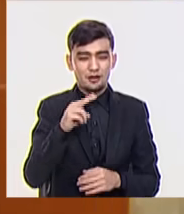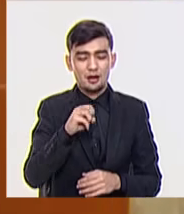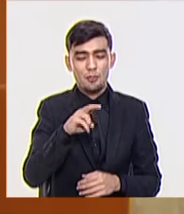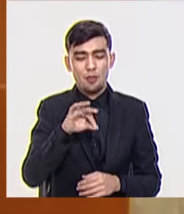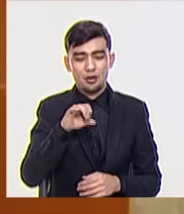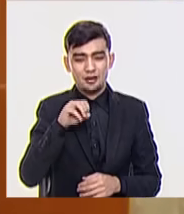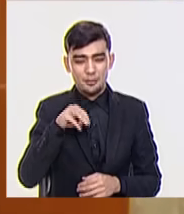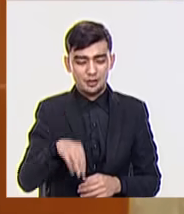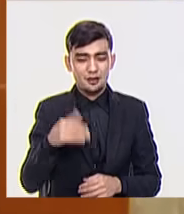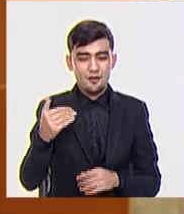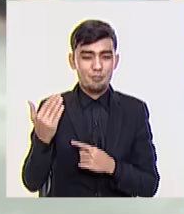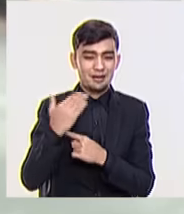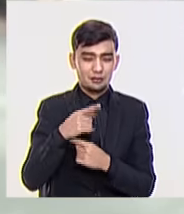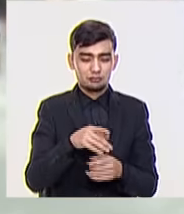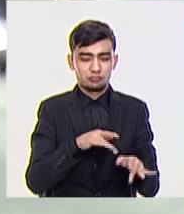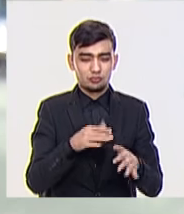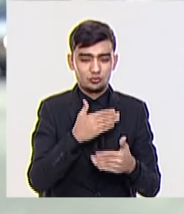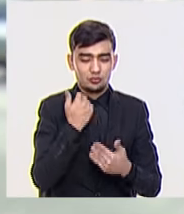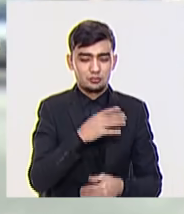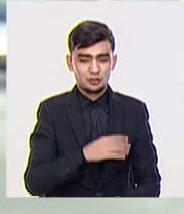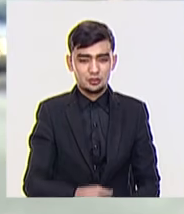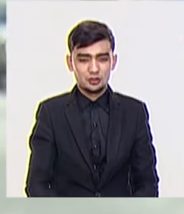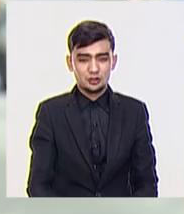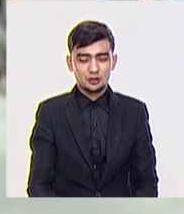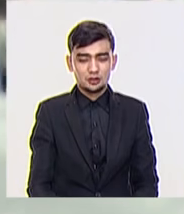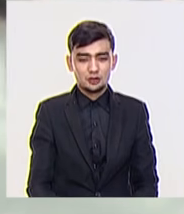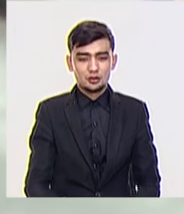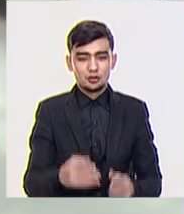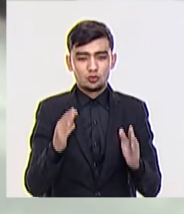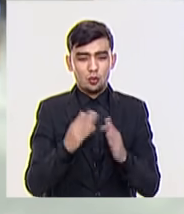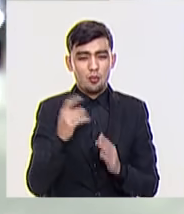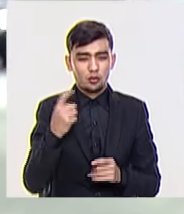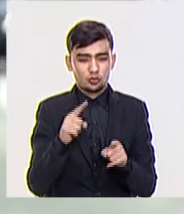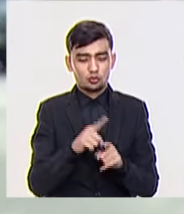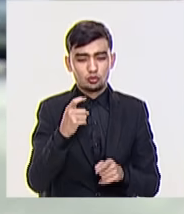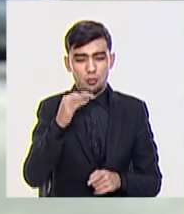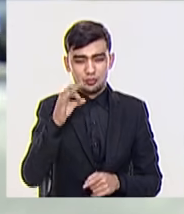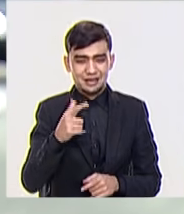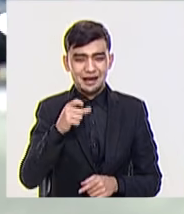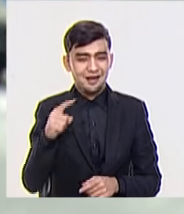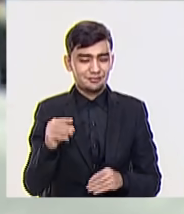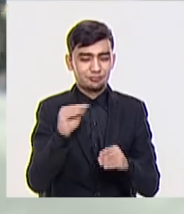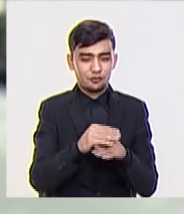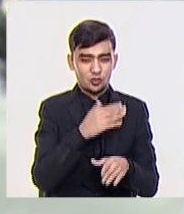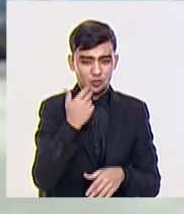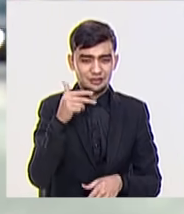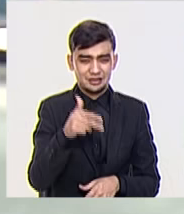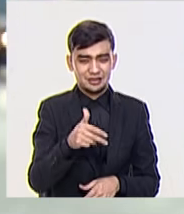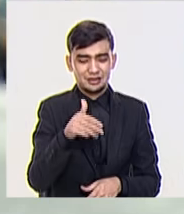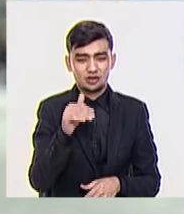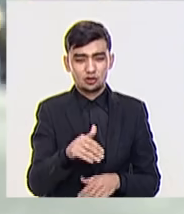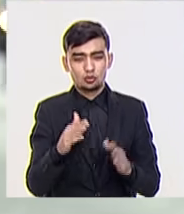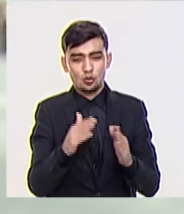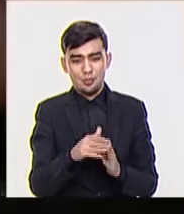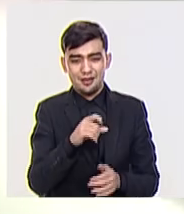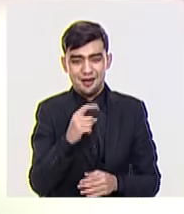да іске асырмапты. Жеке сектордағы үйлер 100% газдандырылмаған. Біздің мәліметімізге сәйкес 3000-нан аса үй әлі